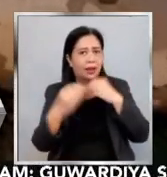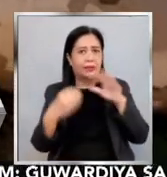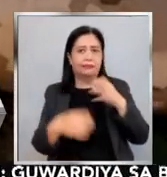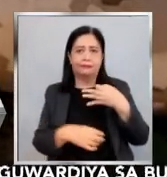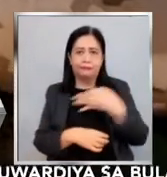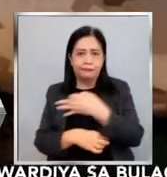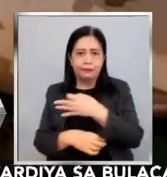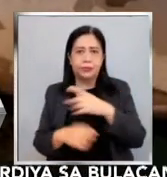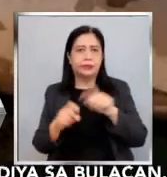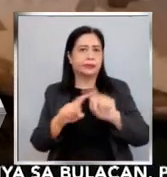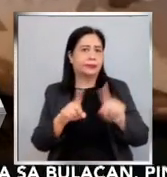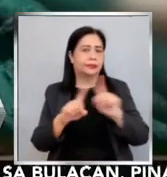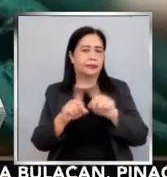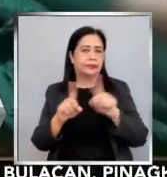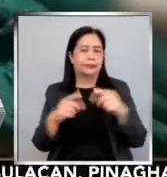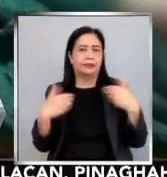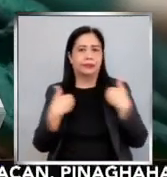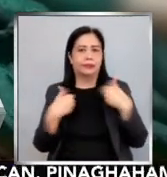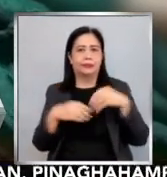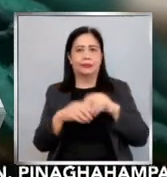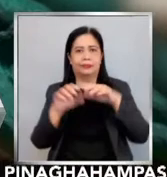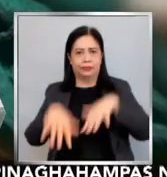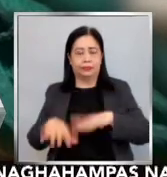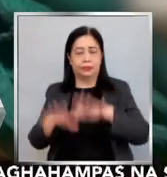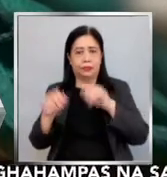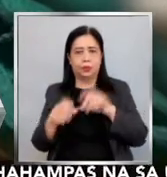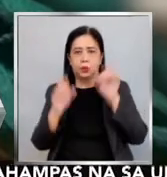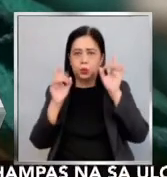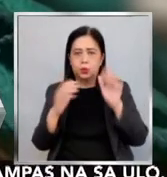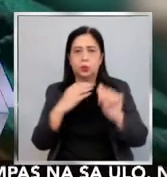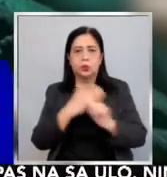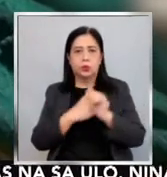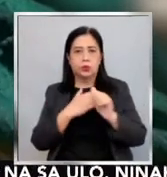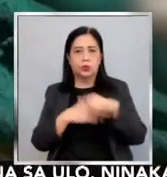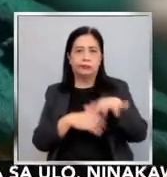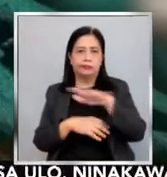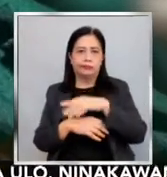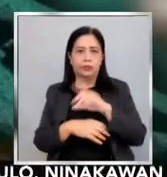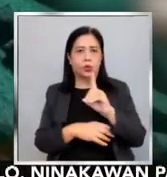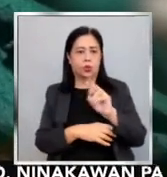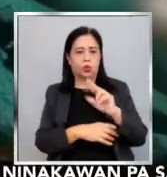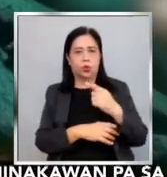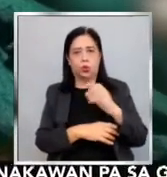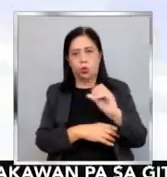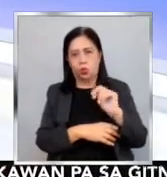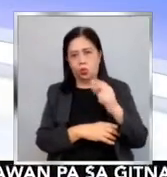iba pang lamang dagat. Itinuturing na critically endangered ang mga dugong.